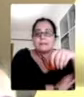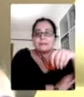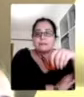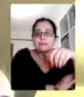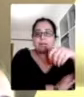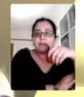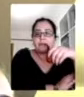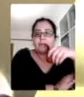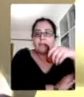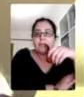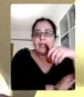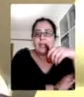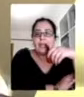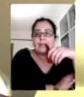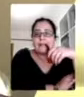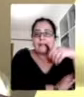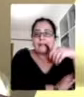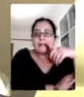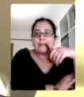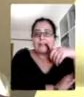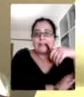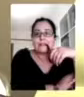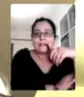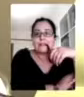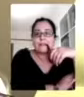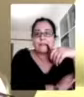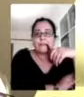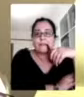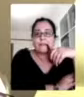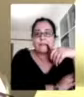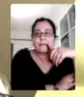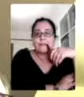Bruno öğrendi buraları artık. Vallahi evet.